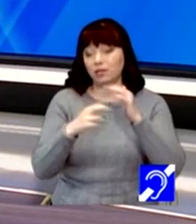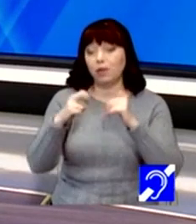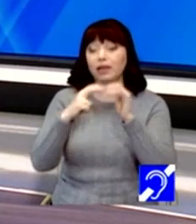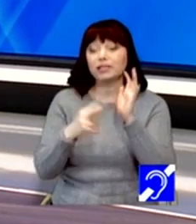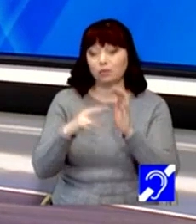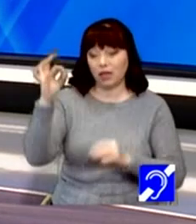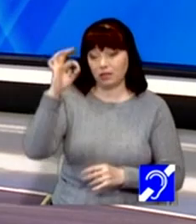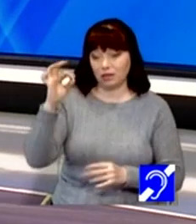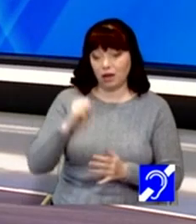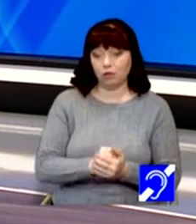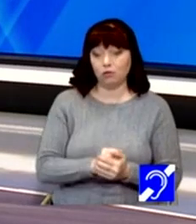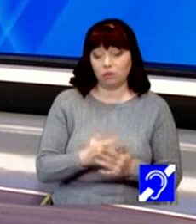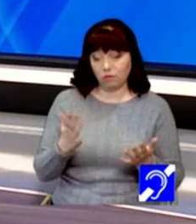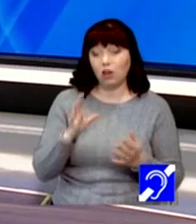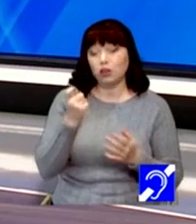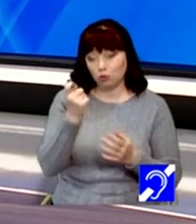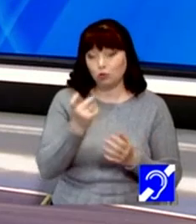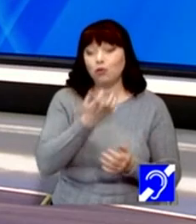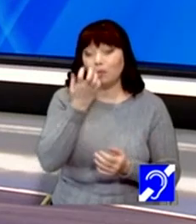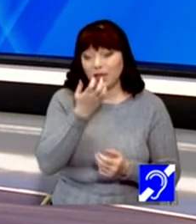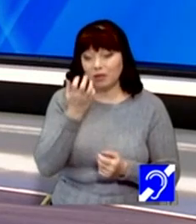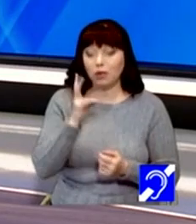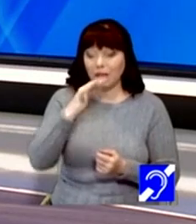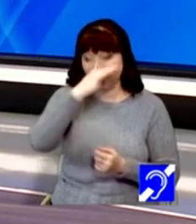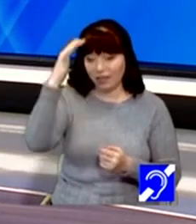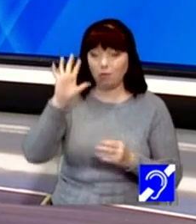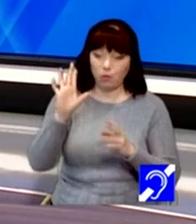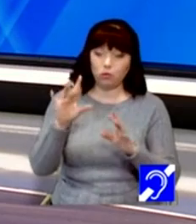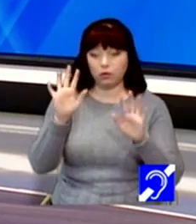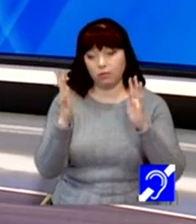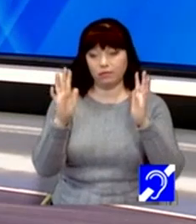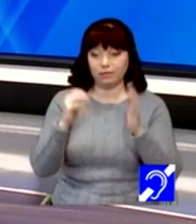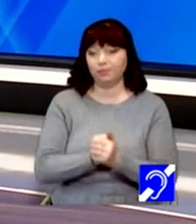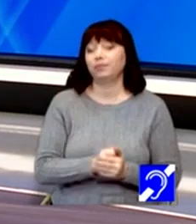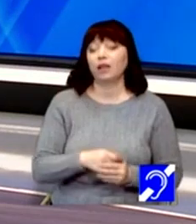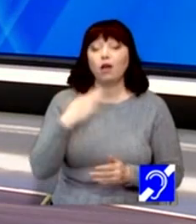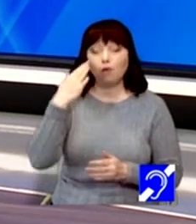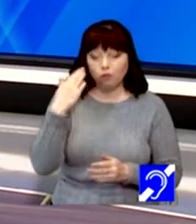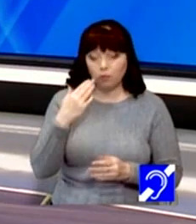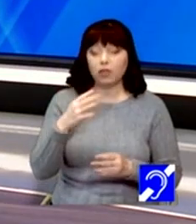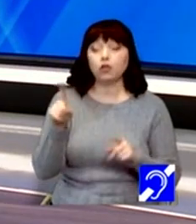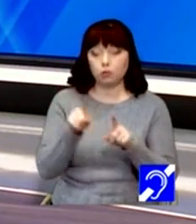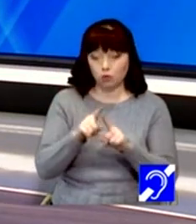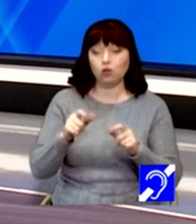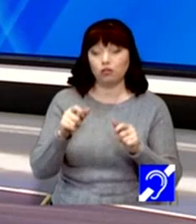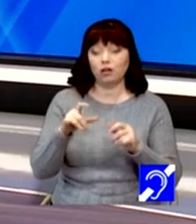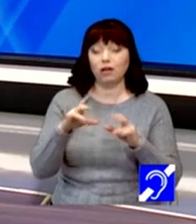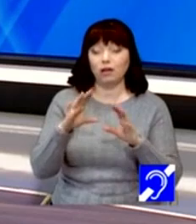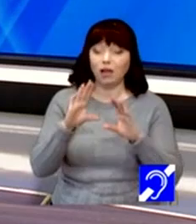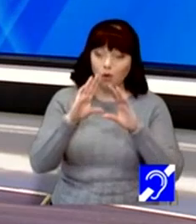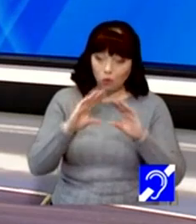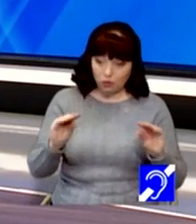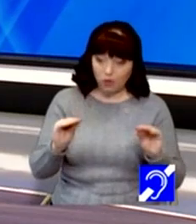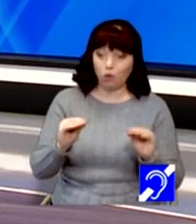17 grade Deci se va încălzi ușor iar cerul va fi variabil în România vremea se va ameliora ca aspect și se anunta un